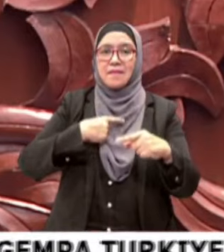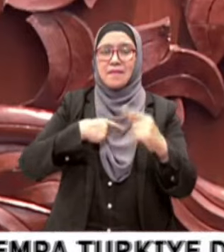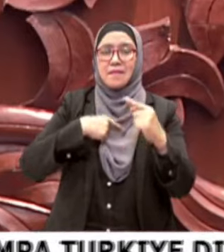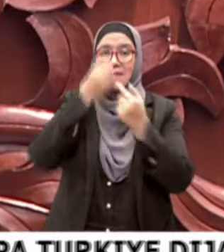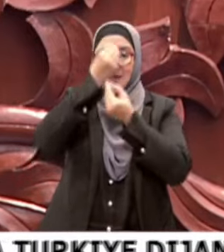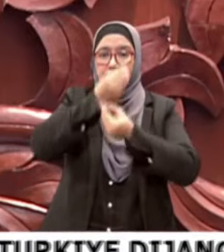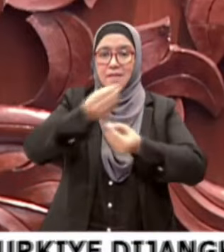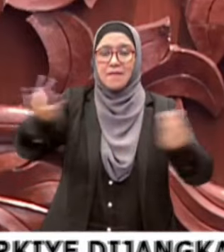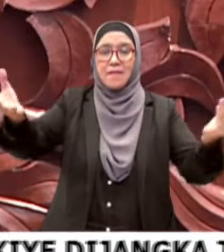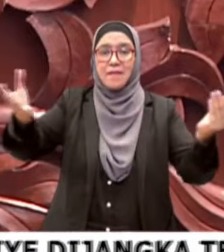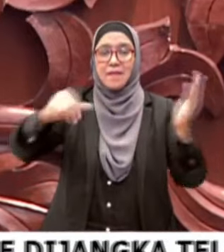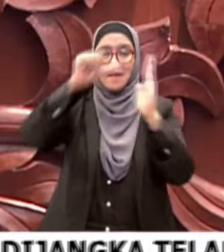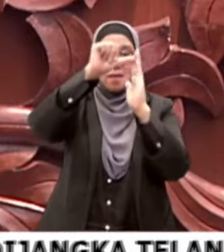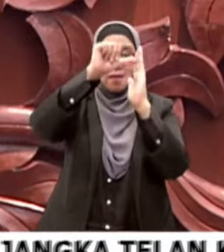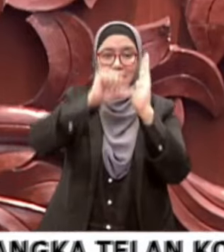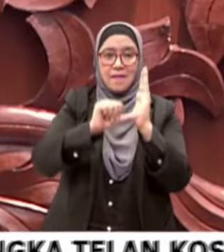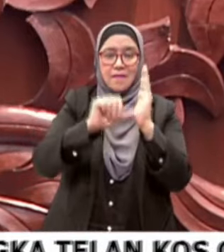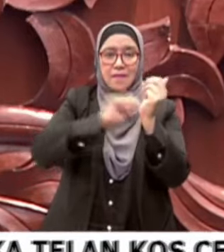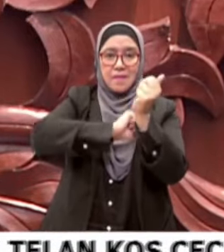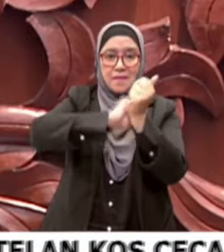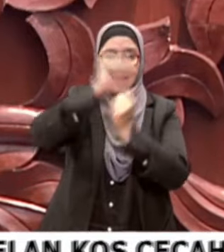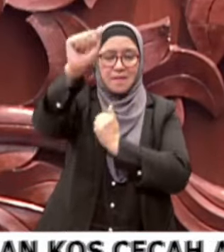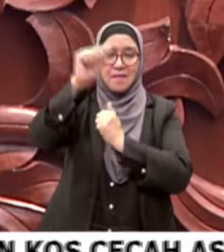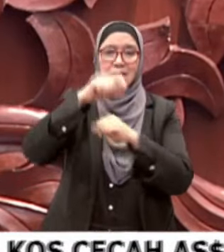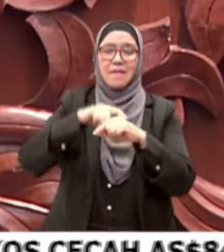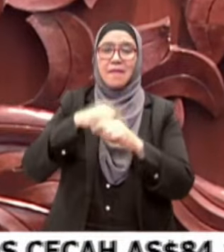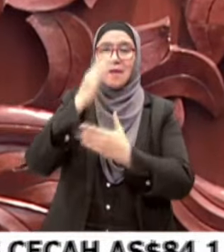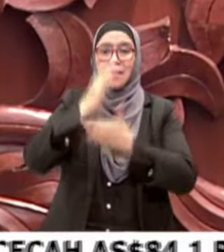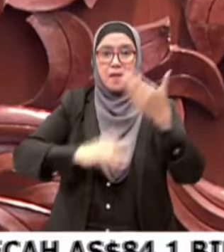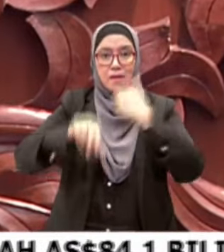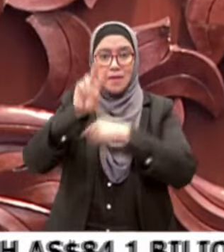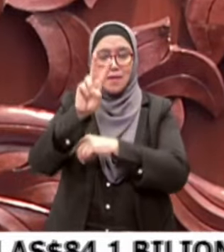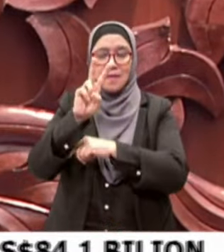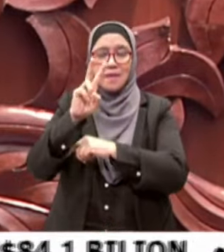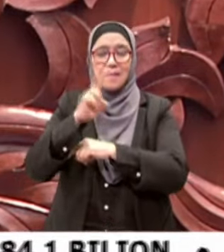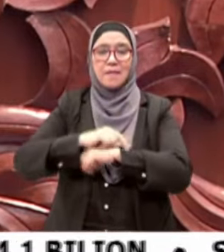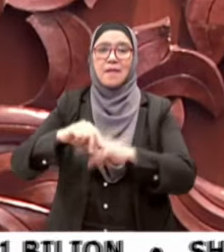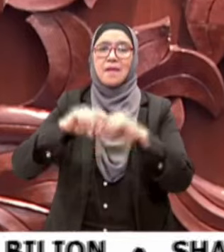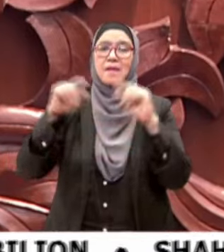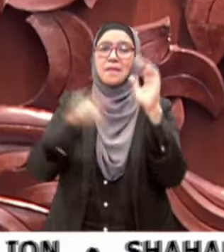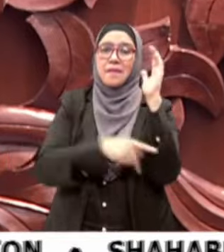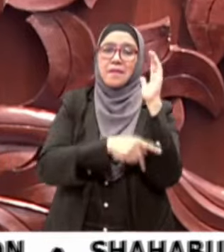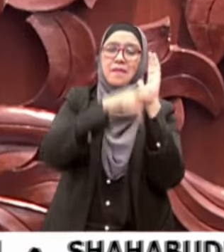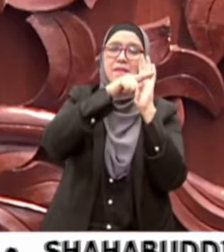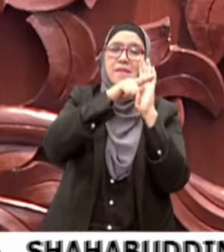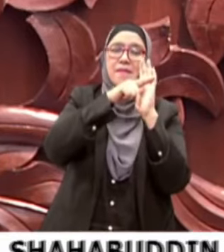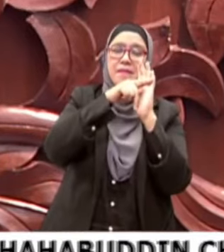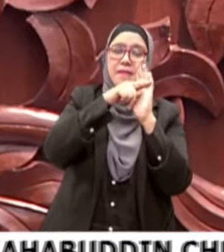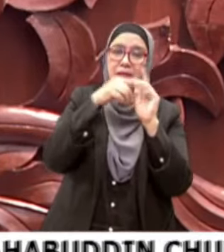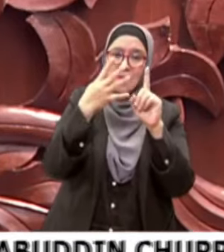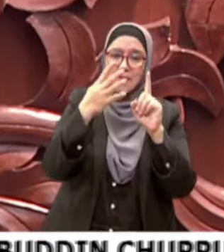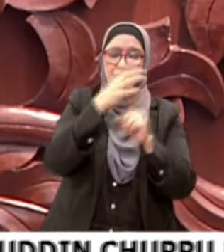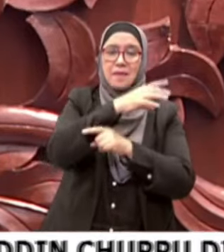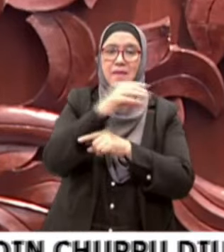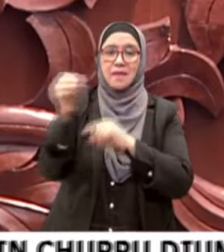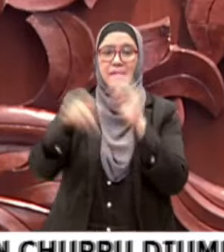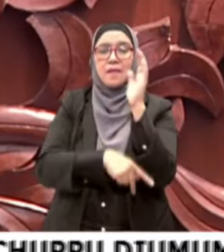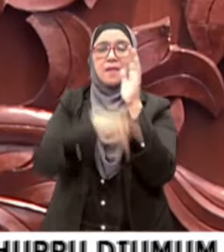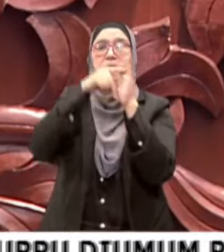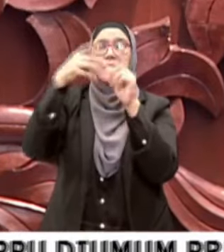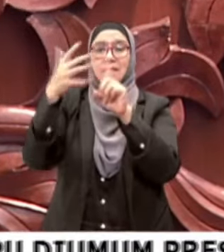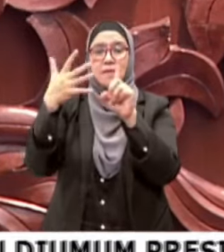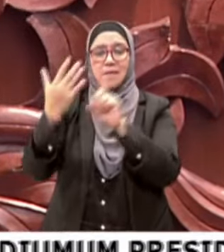surat kedua penggal kelima ke-14 dan syarat pertama paliman ke-15 Yang Lalu seperti